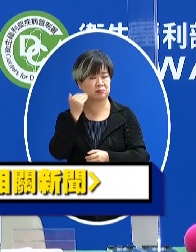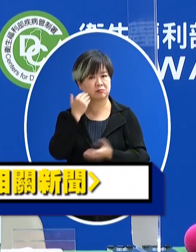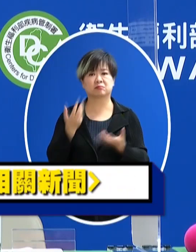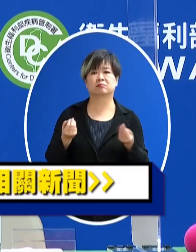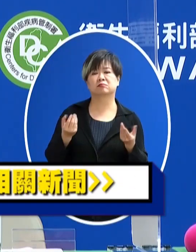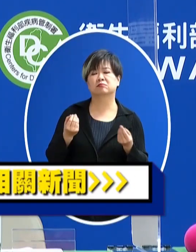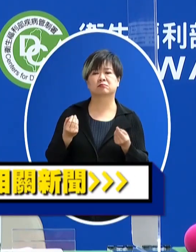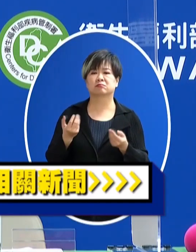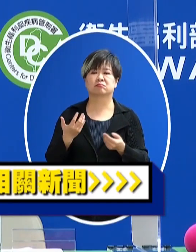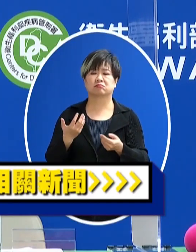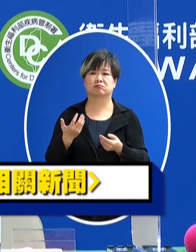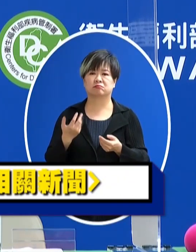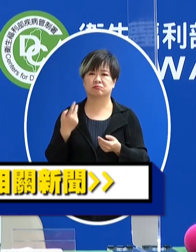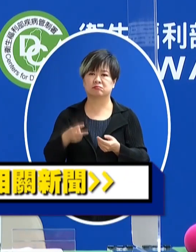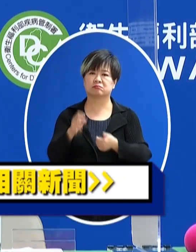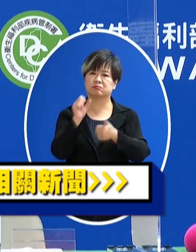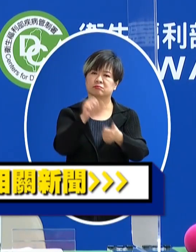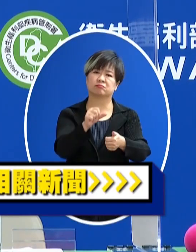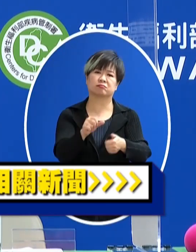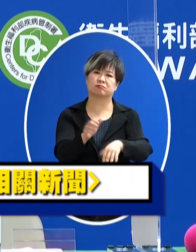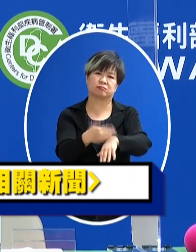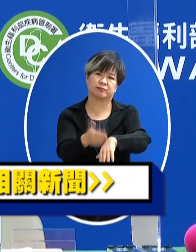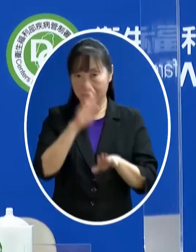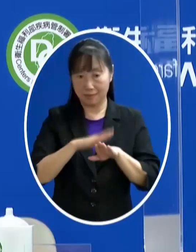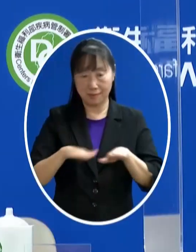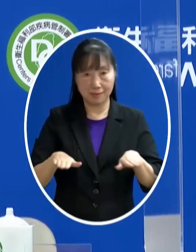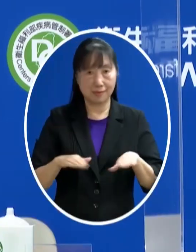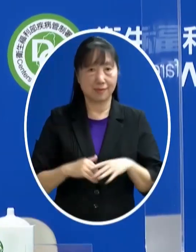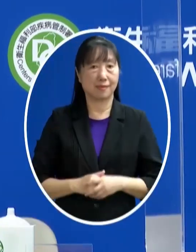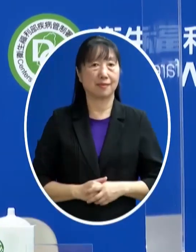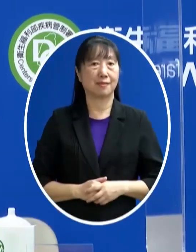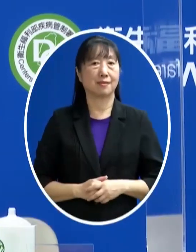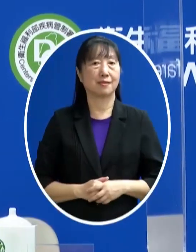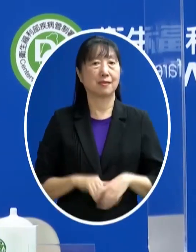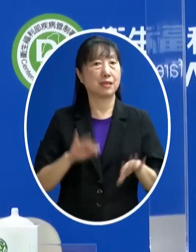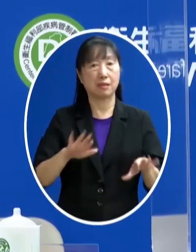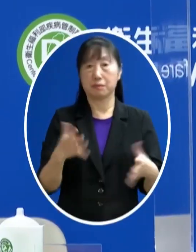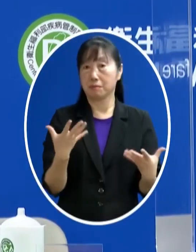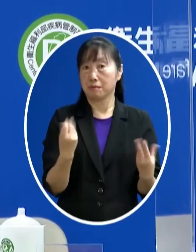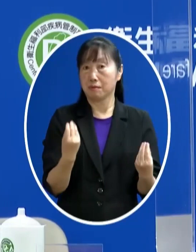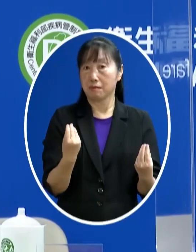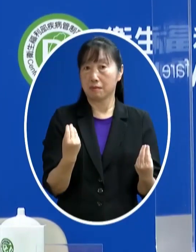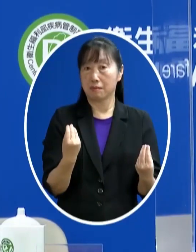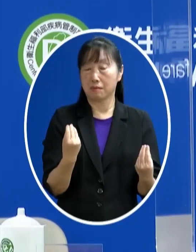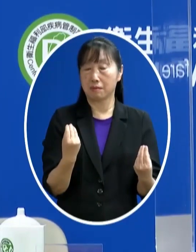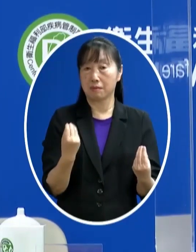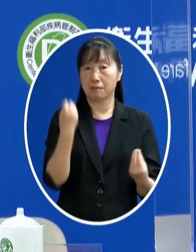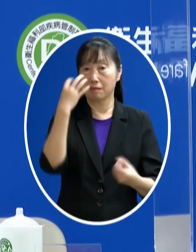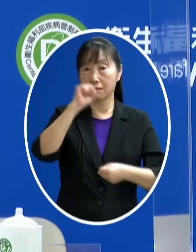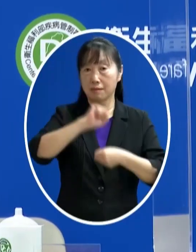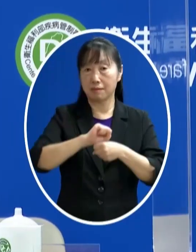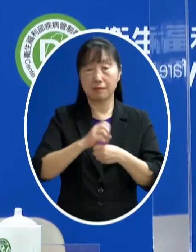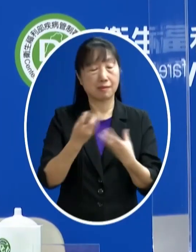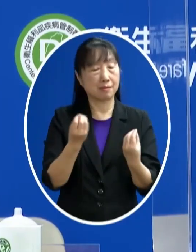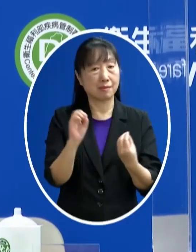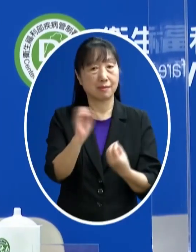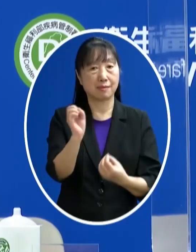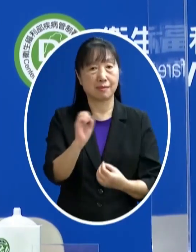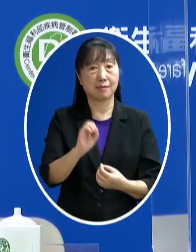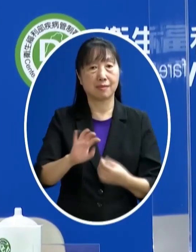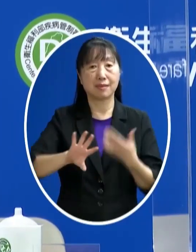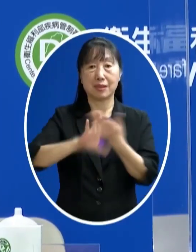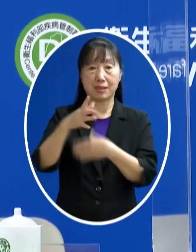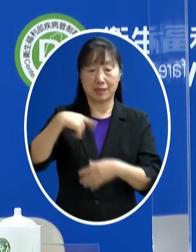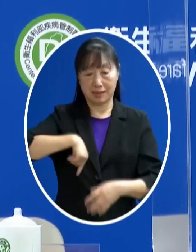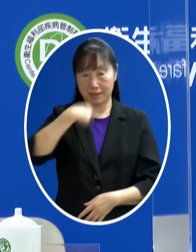那也就没有进一步的处理的必要。那今天我们没有那个个案哈，那境外移入跟本